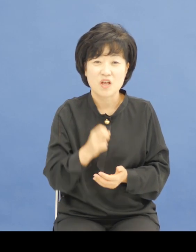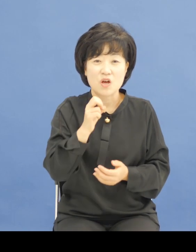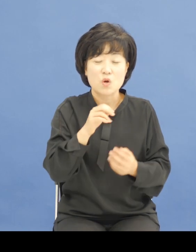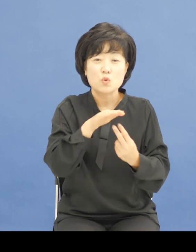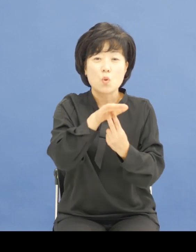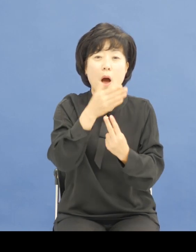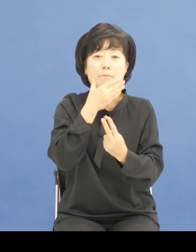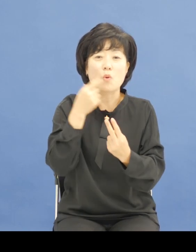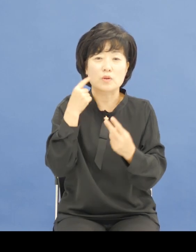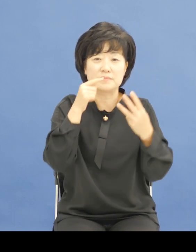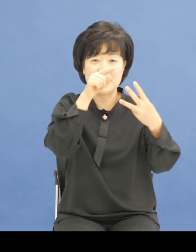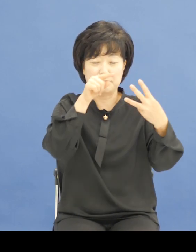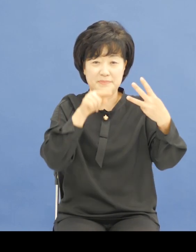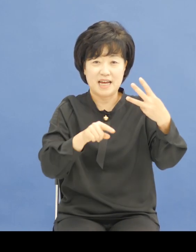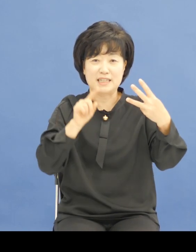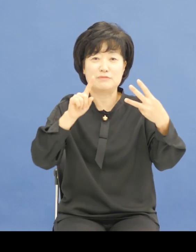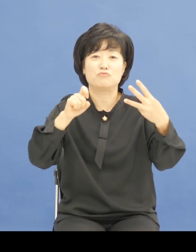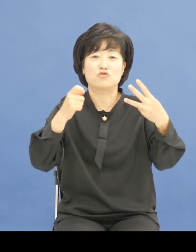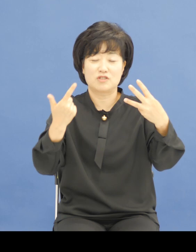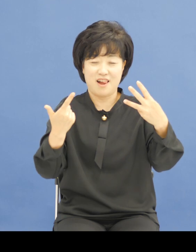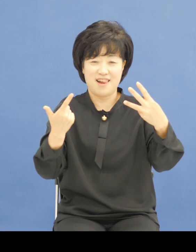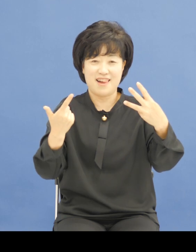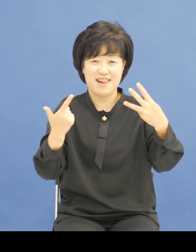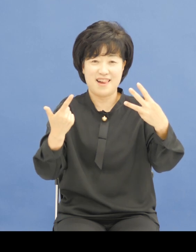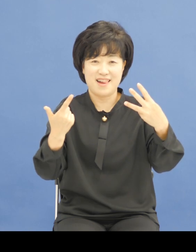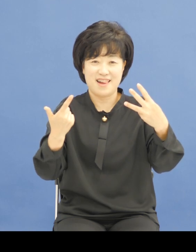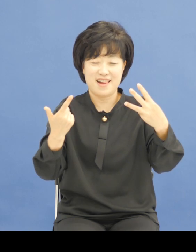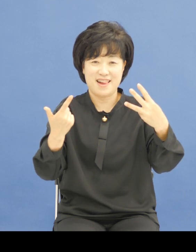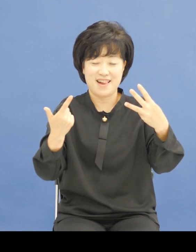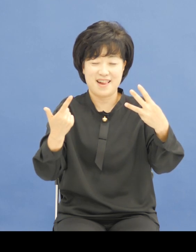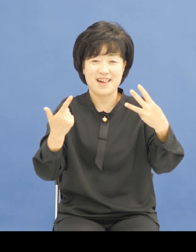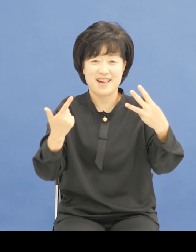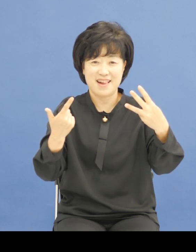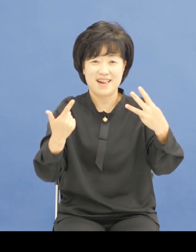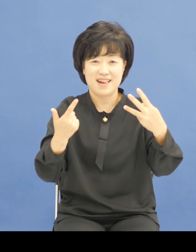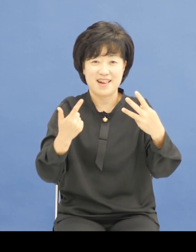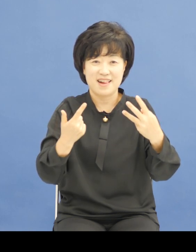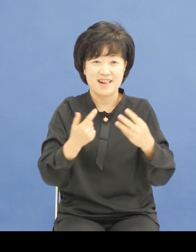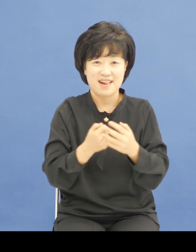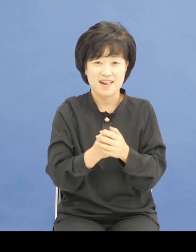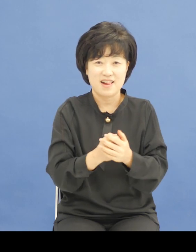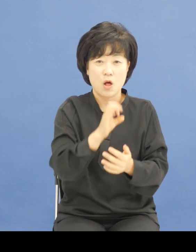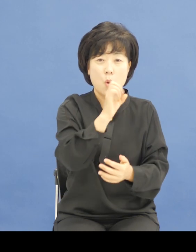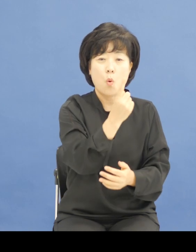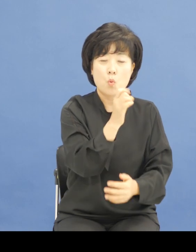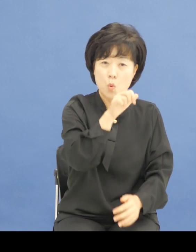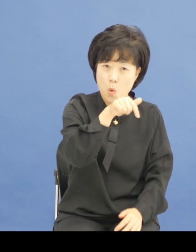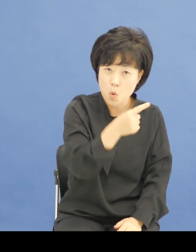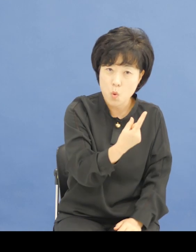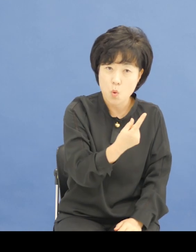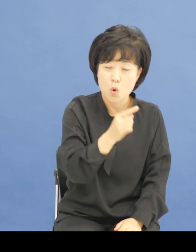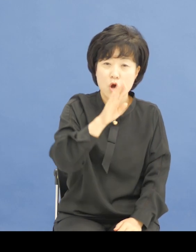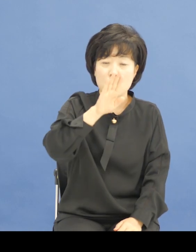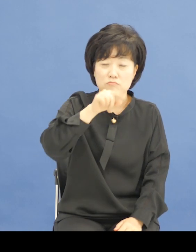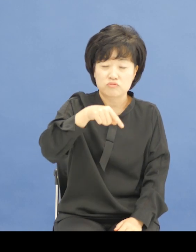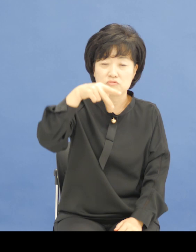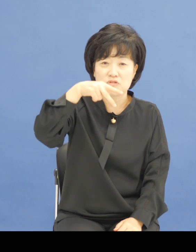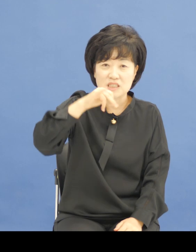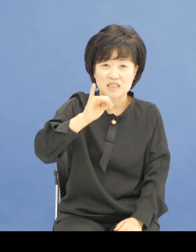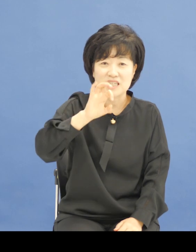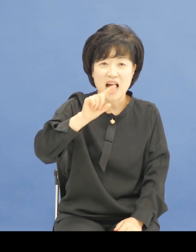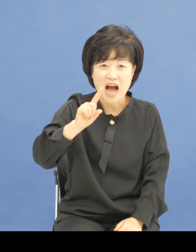3장 16절입니다. 요한복음 3장 16절. 네. 예. 읽어보겠습니다. 네. 옹고 부시